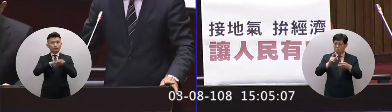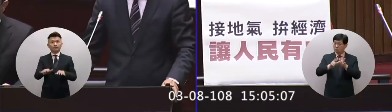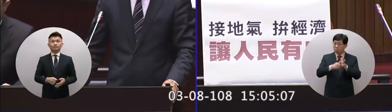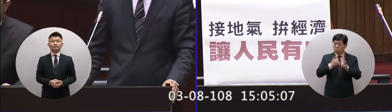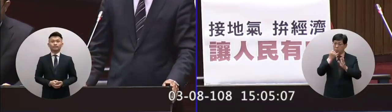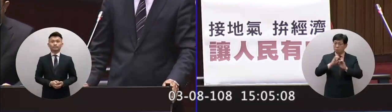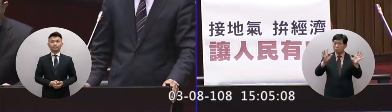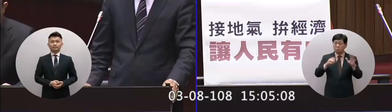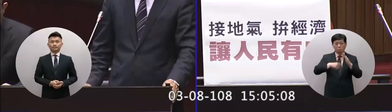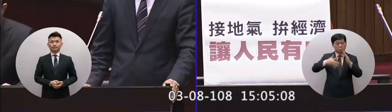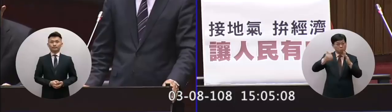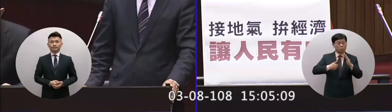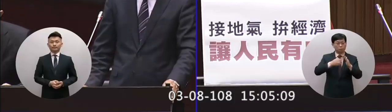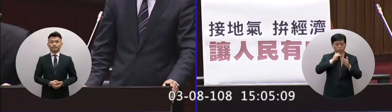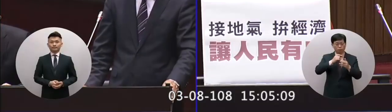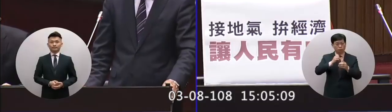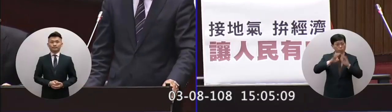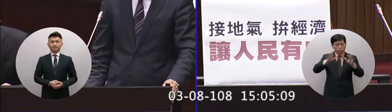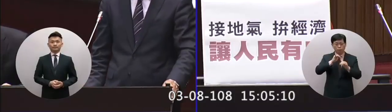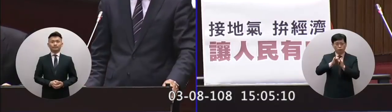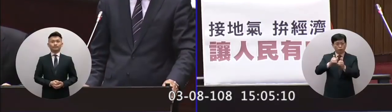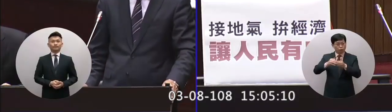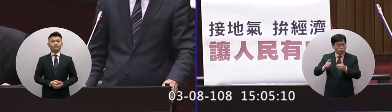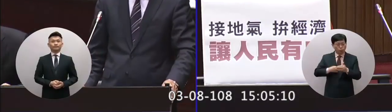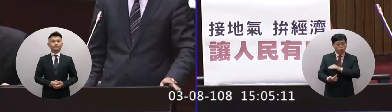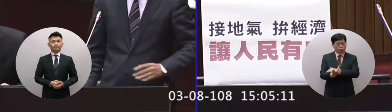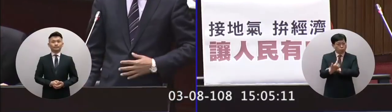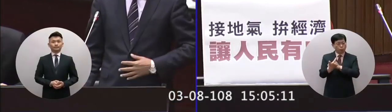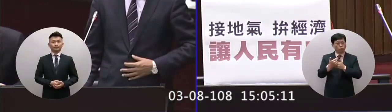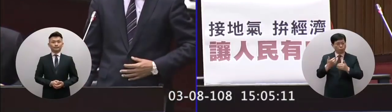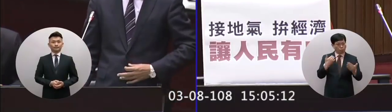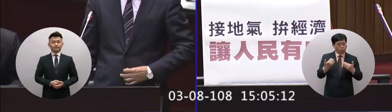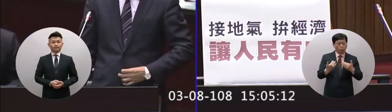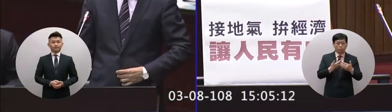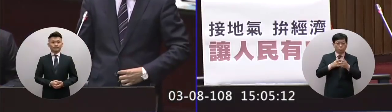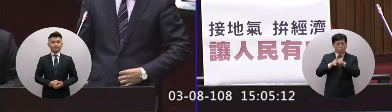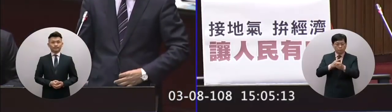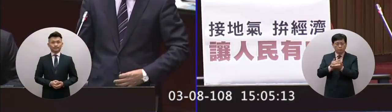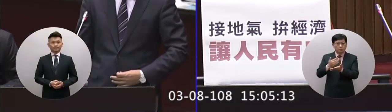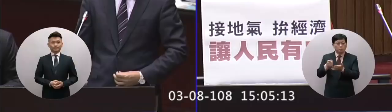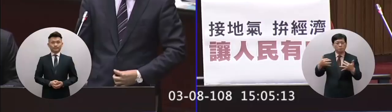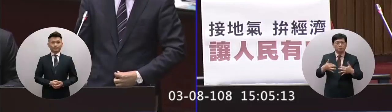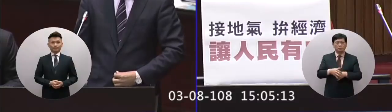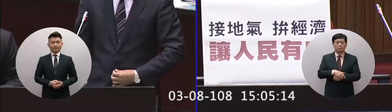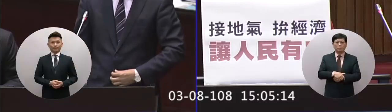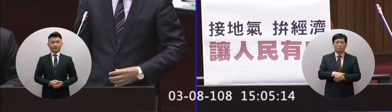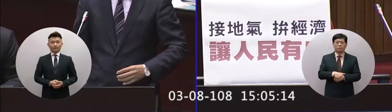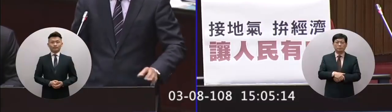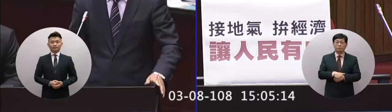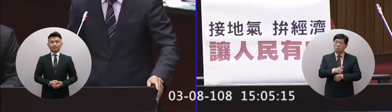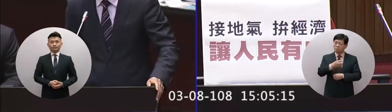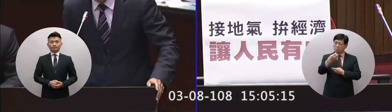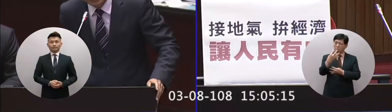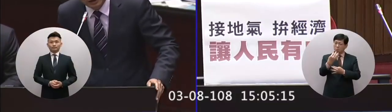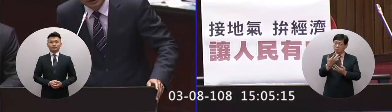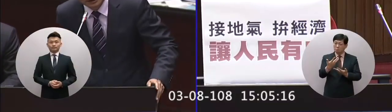候？因为院长说要接地气，要迅速明确有效率的来解决民众的问题嘛。那你